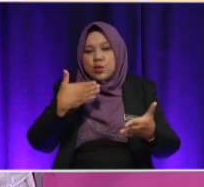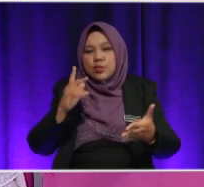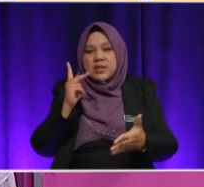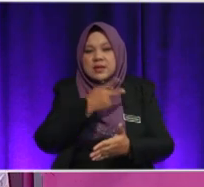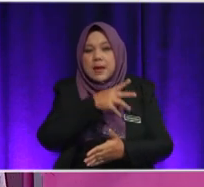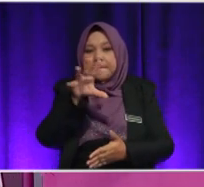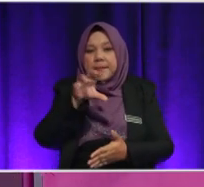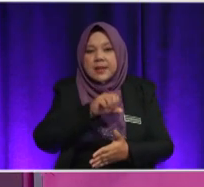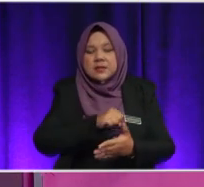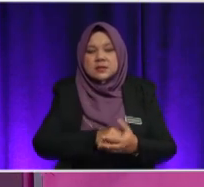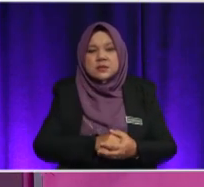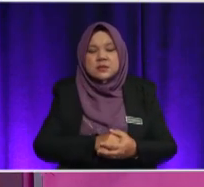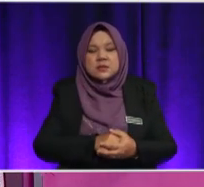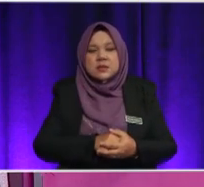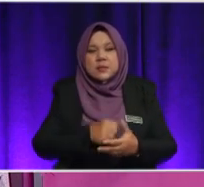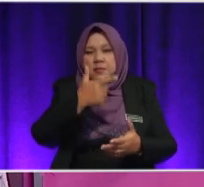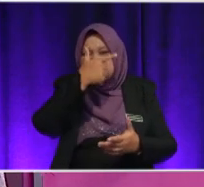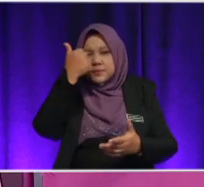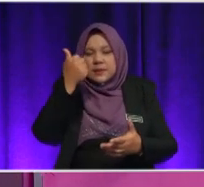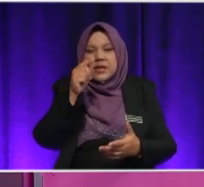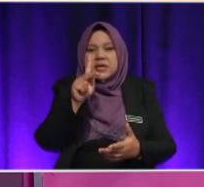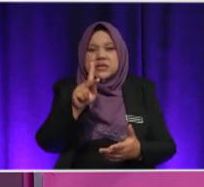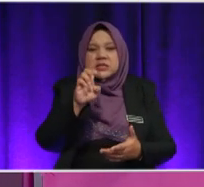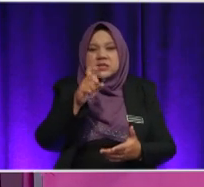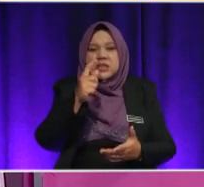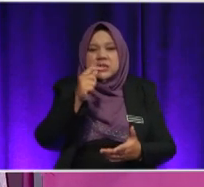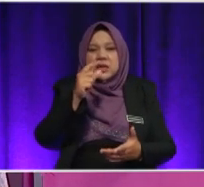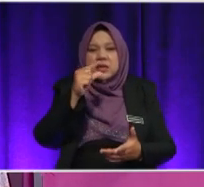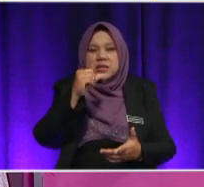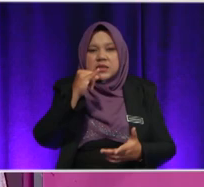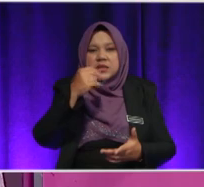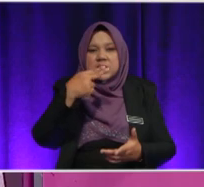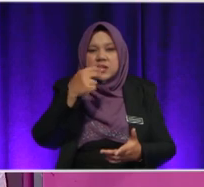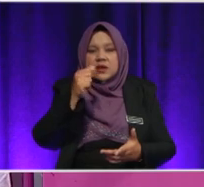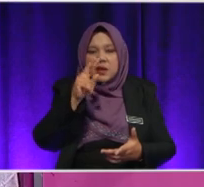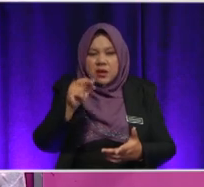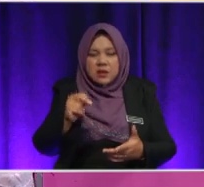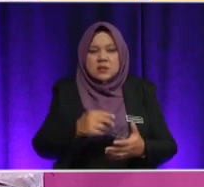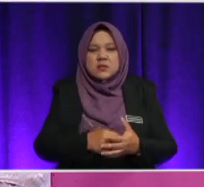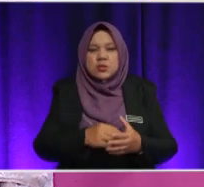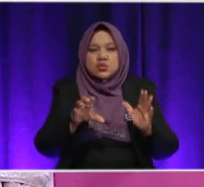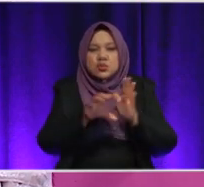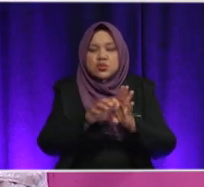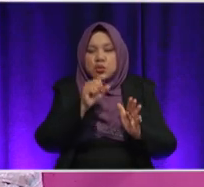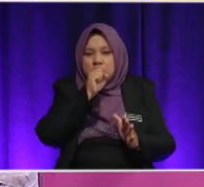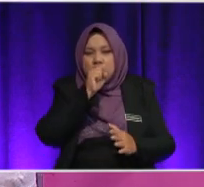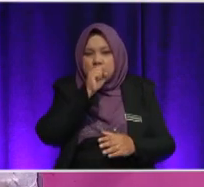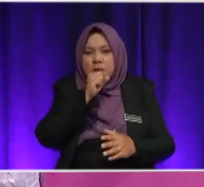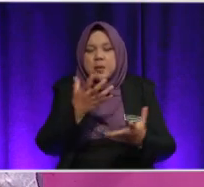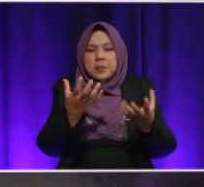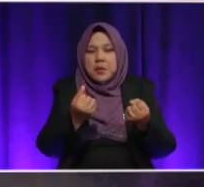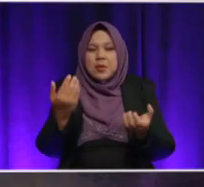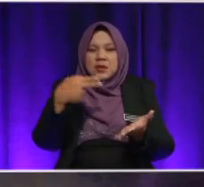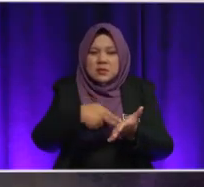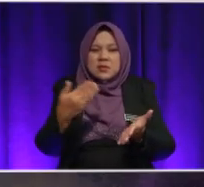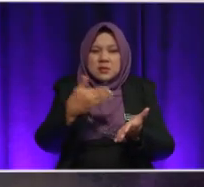keempat adalah menyebabkan ketagihan obat jika diambil secara berlebihan seperti obat batuk begitu selalu dengarkan kisah